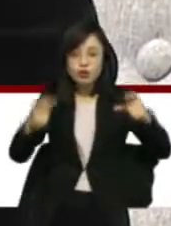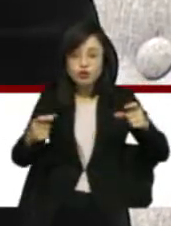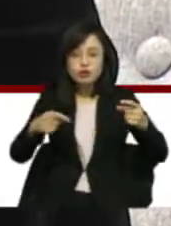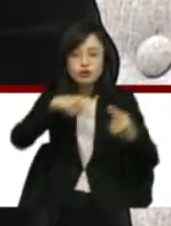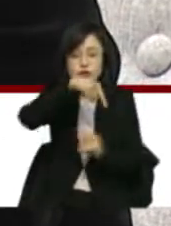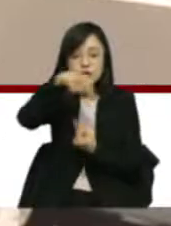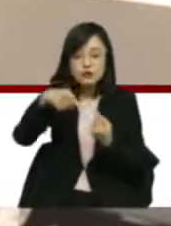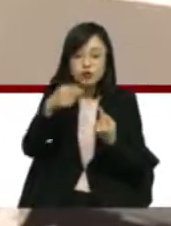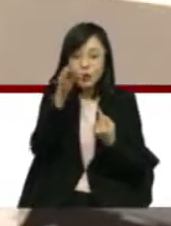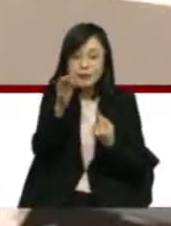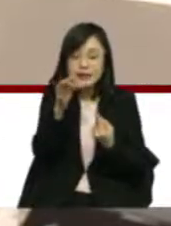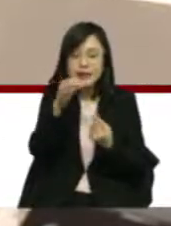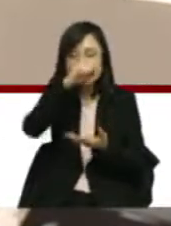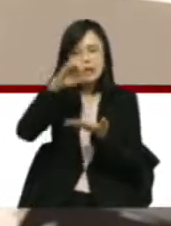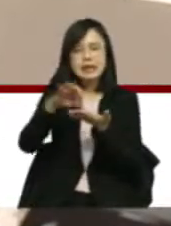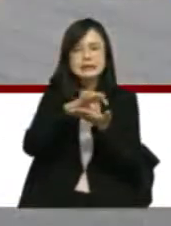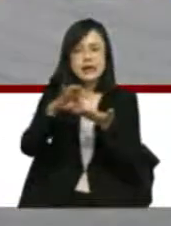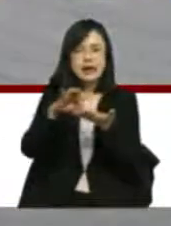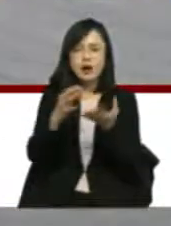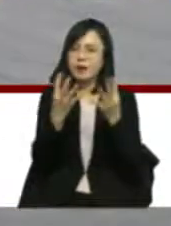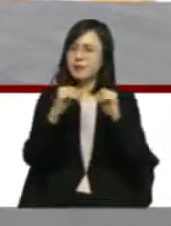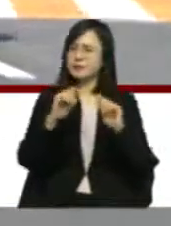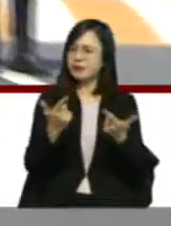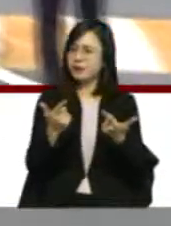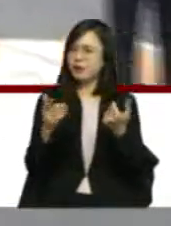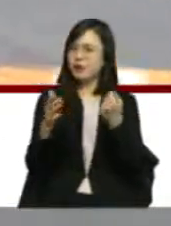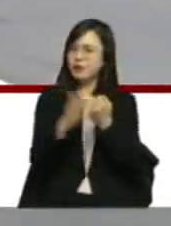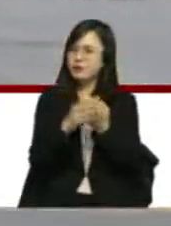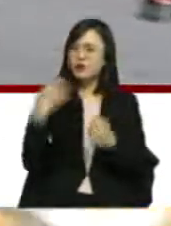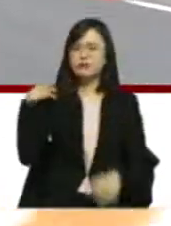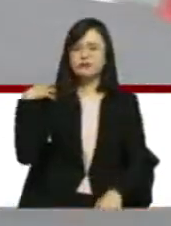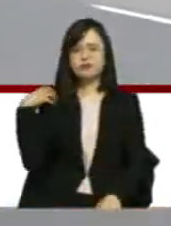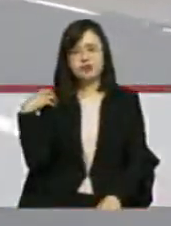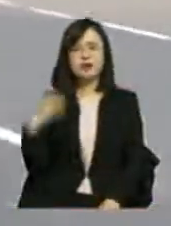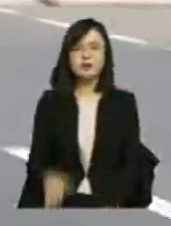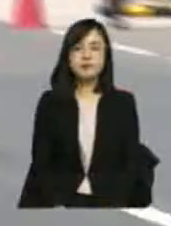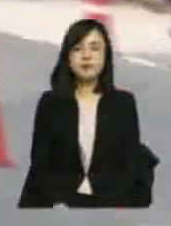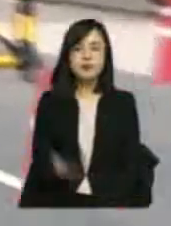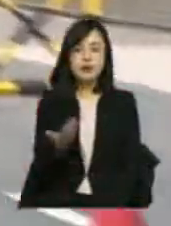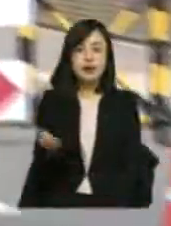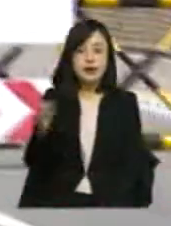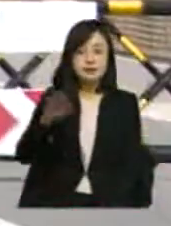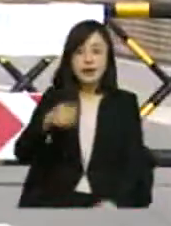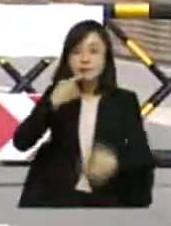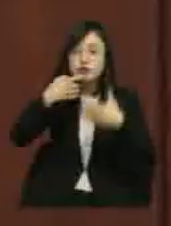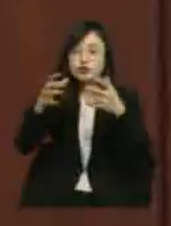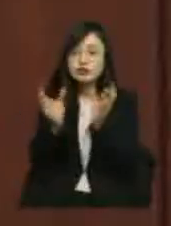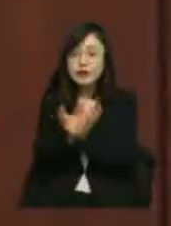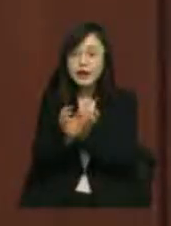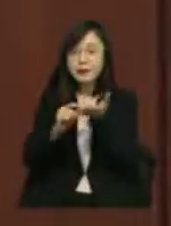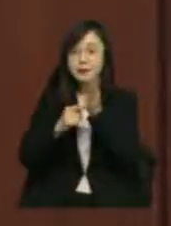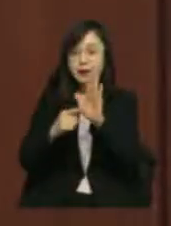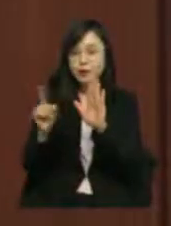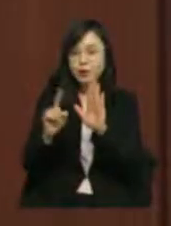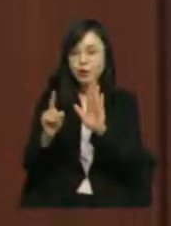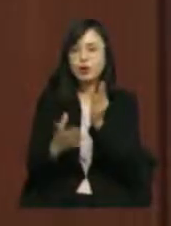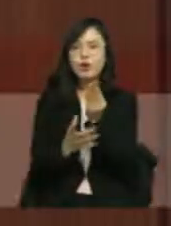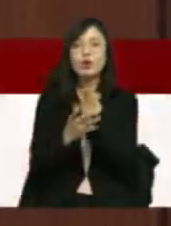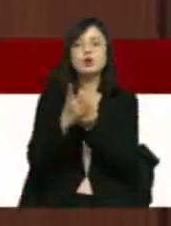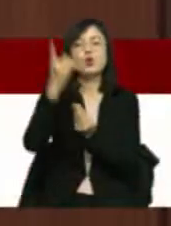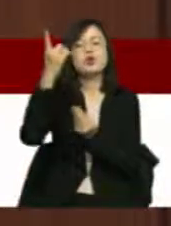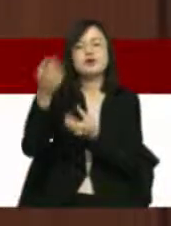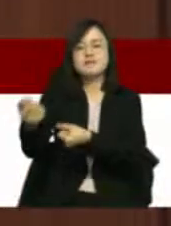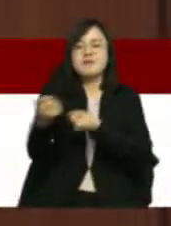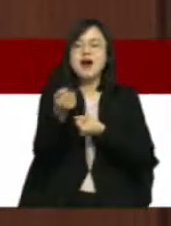한국당의 주장이었습니다. 반면 민주당은 통일에 물꼬를 트는 마중물이 될 것이라고 말했습니다. 사업을